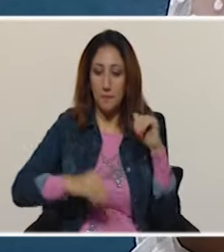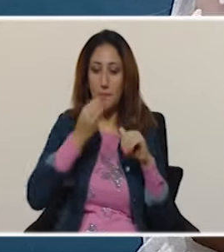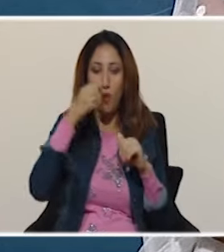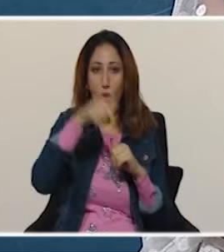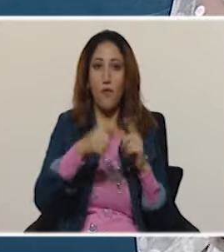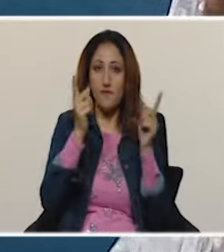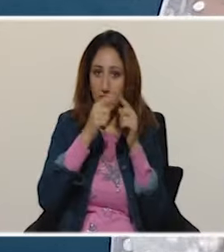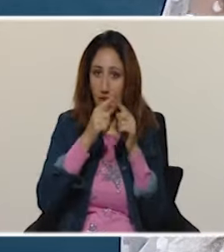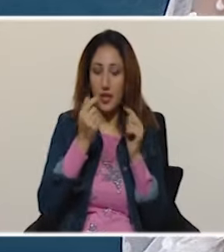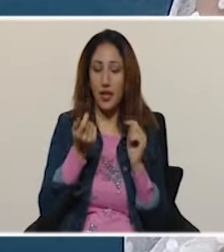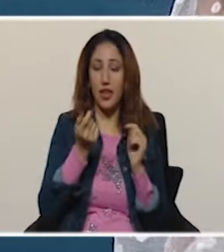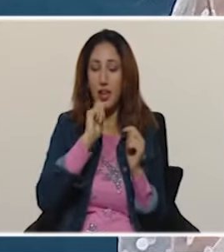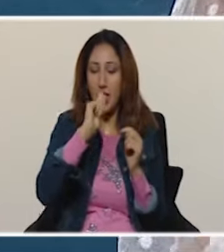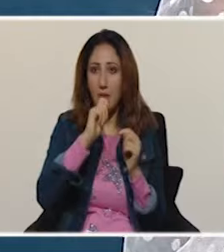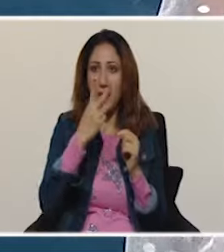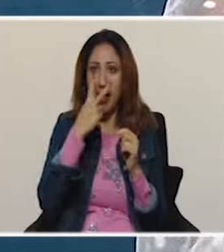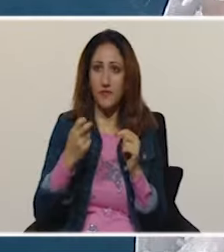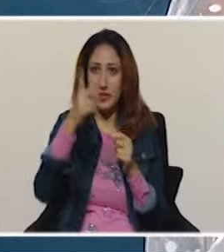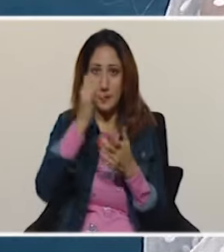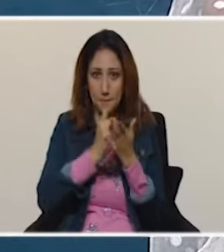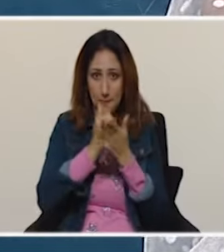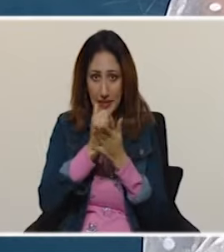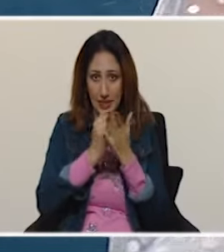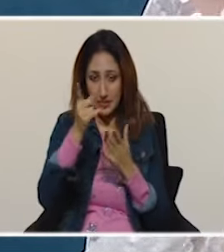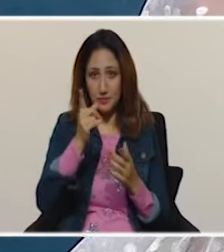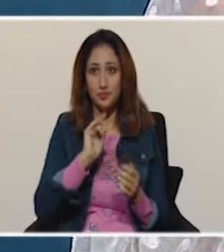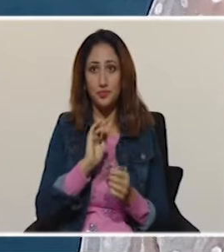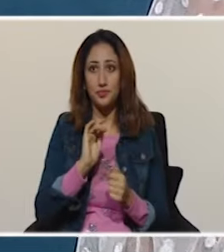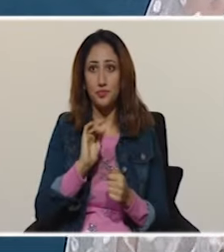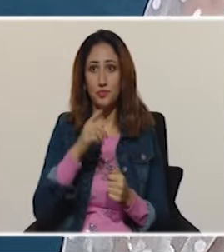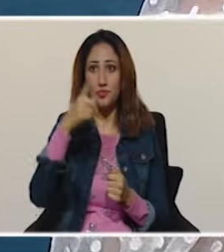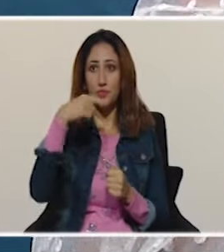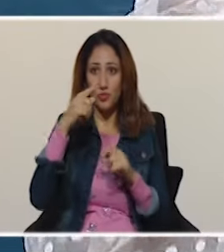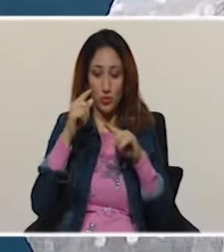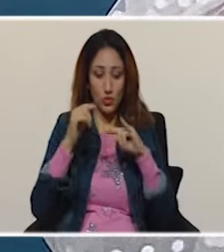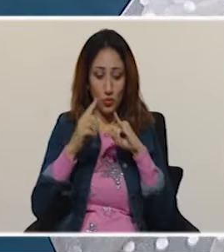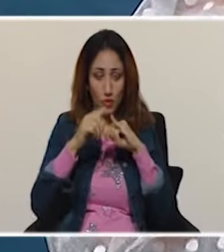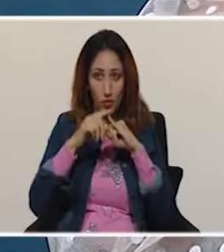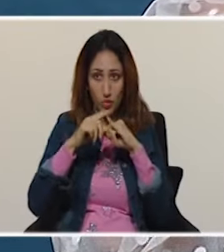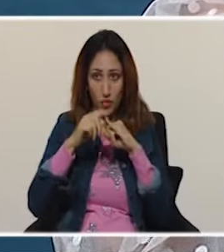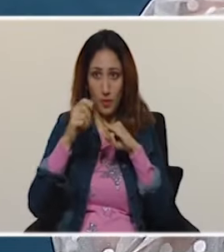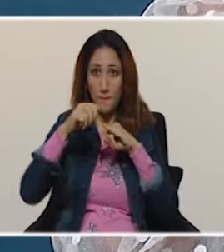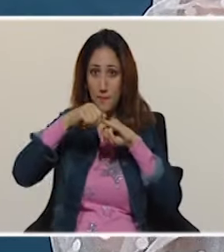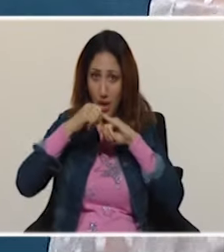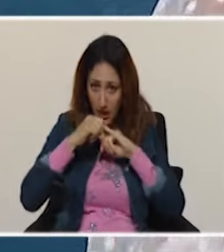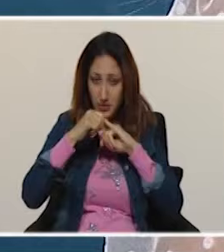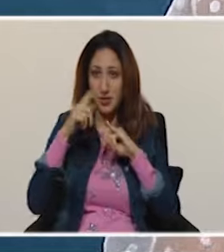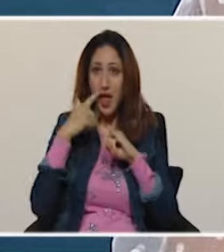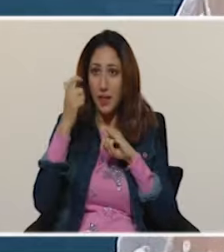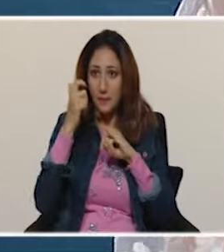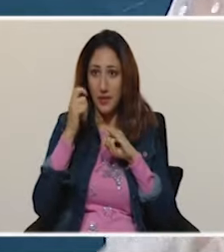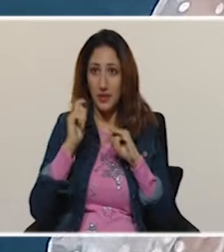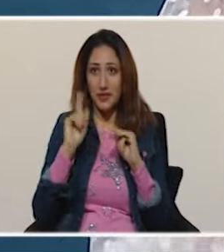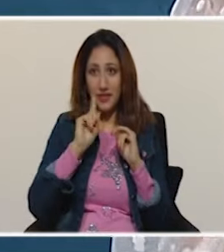كتير شقيه بالمدرسه وكتير عم يجينا قال لي بصي انت لو هتفضلي تزعليني انا همسك لك صباعي الصغير وحشد عليه قلت